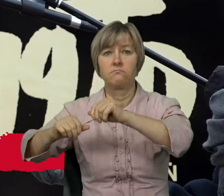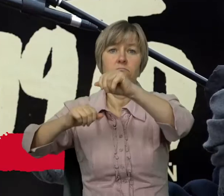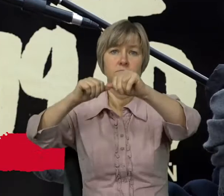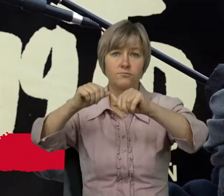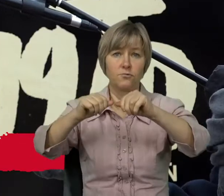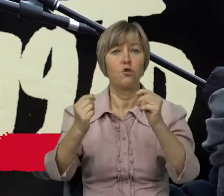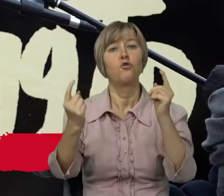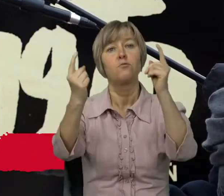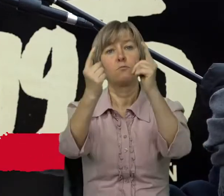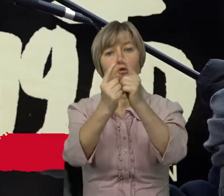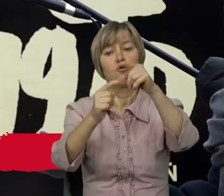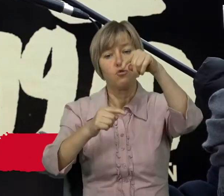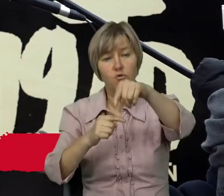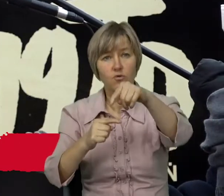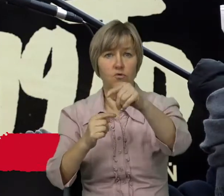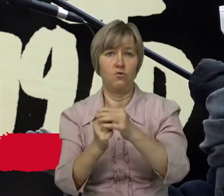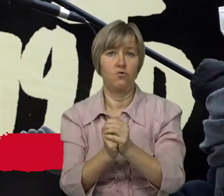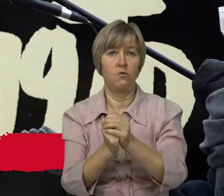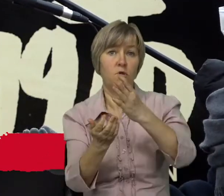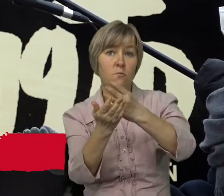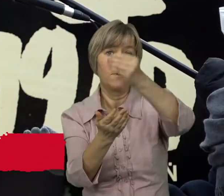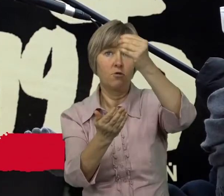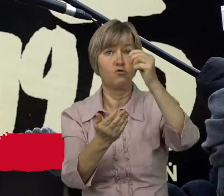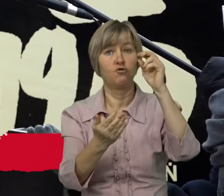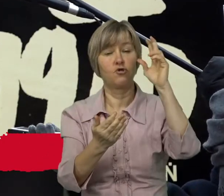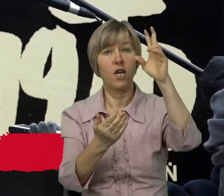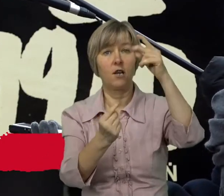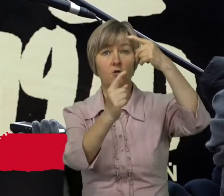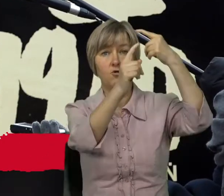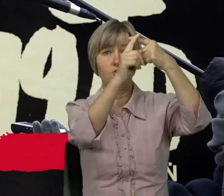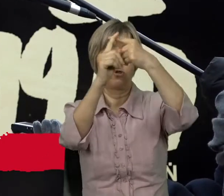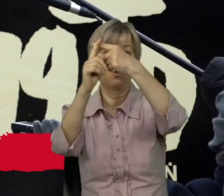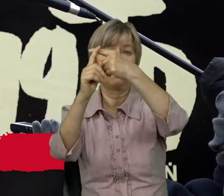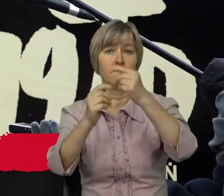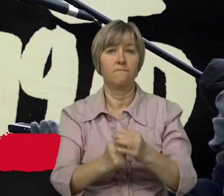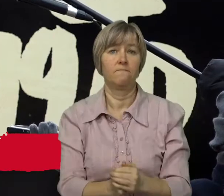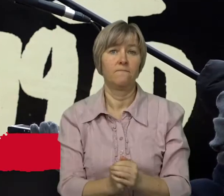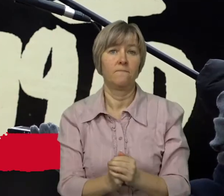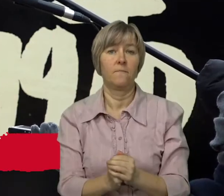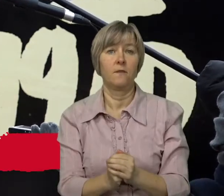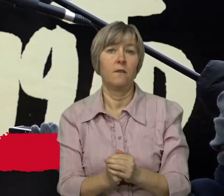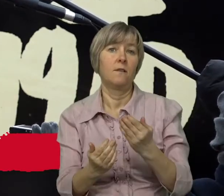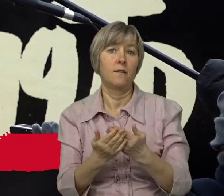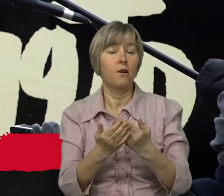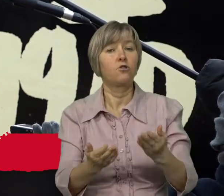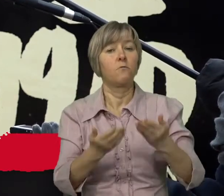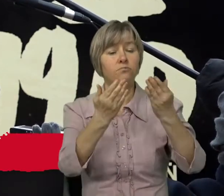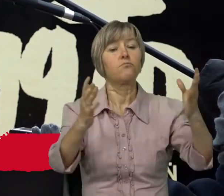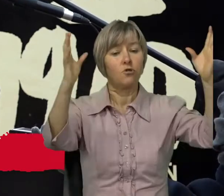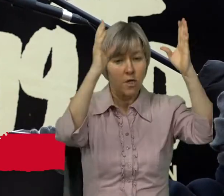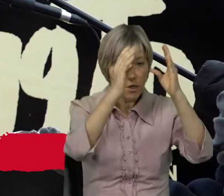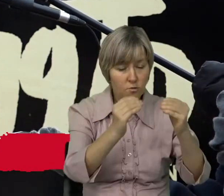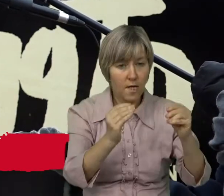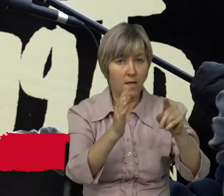spotykaliśmy się tutaj pod pomnikiem Trzech Krzyży. Nic dziwnego, że oddawaliśmy tutaj hołd poległym